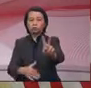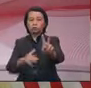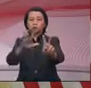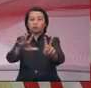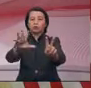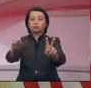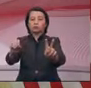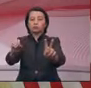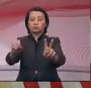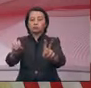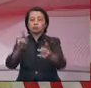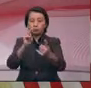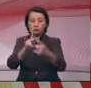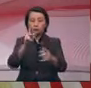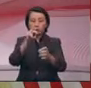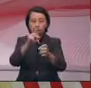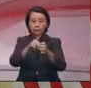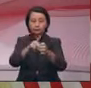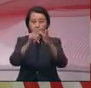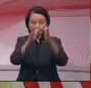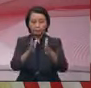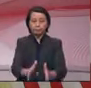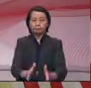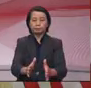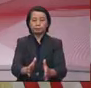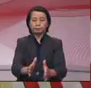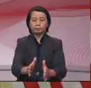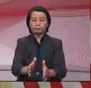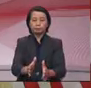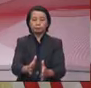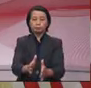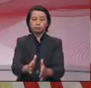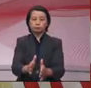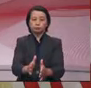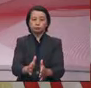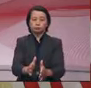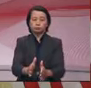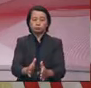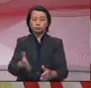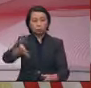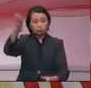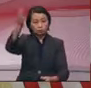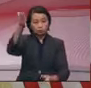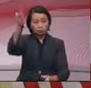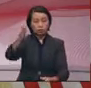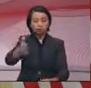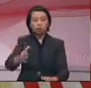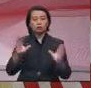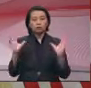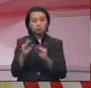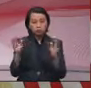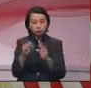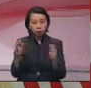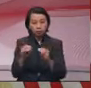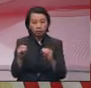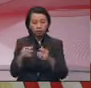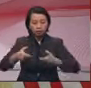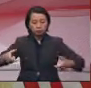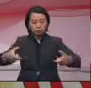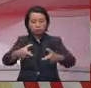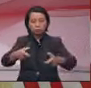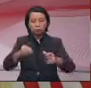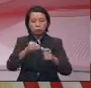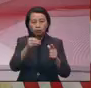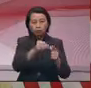250 kepada peserta-peserta di seminar, mesyuarat, begitu juga dengan